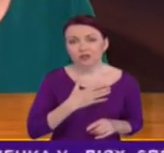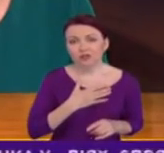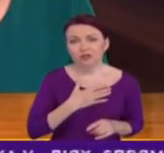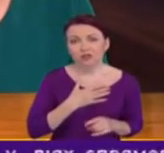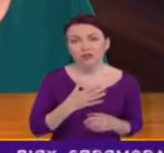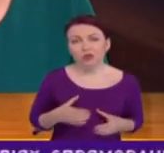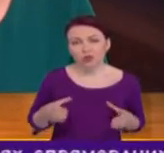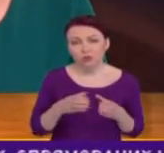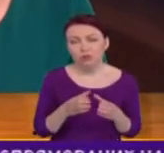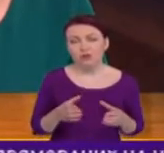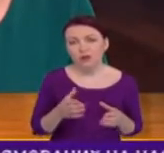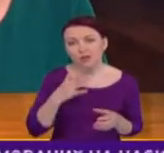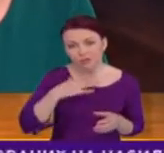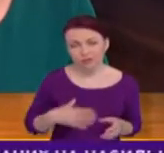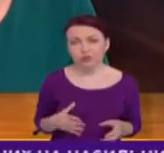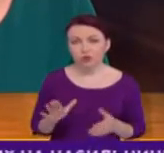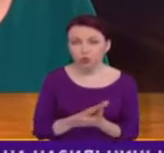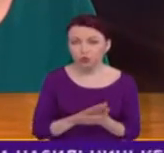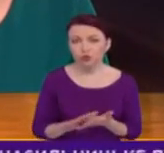все розчистити